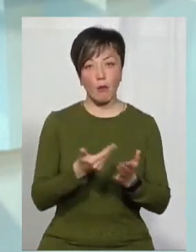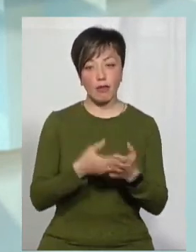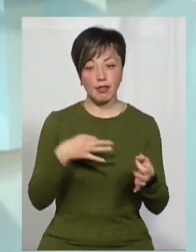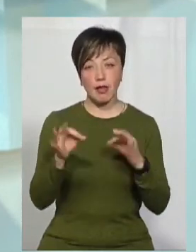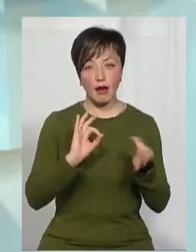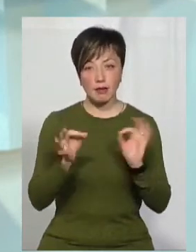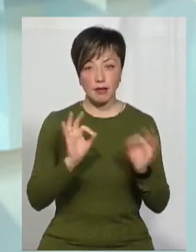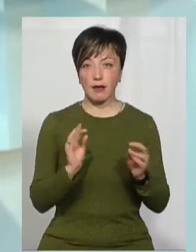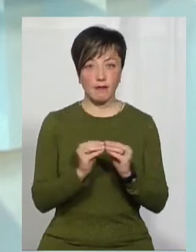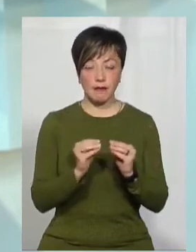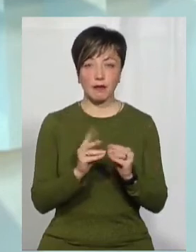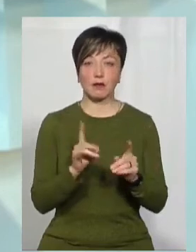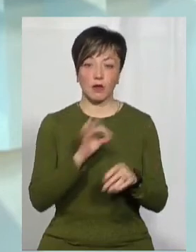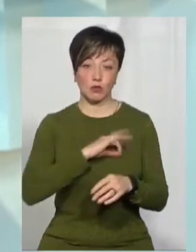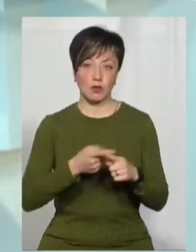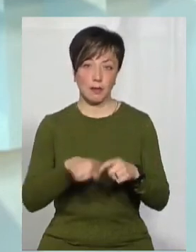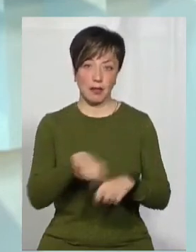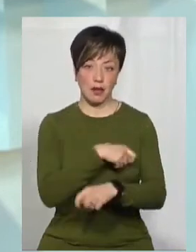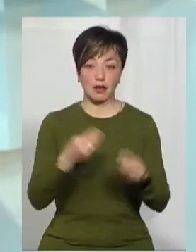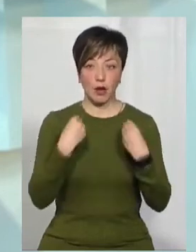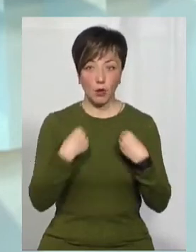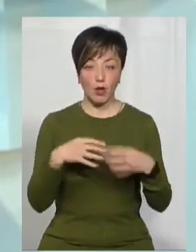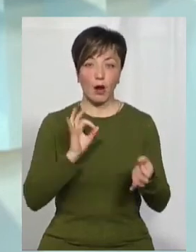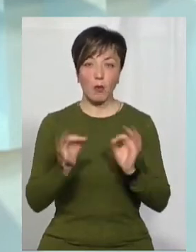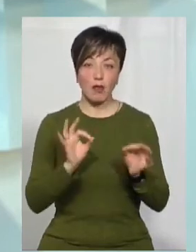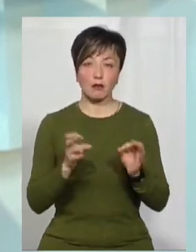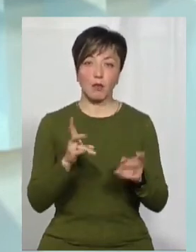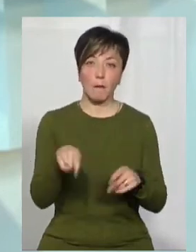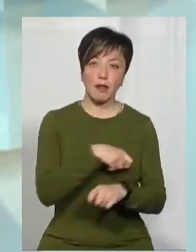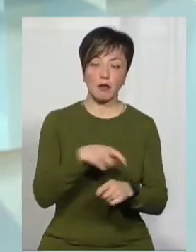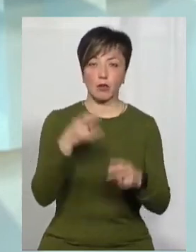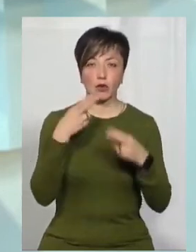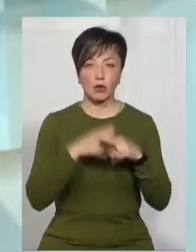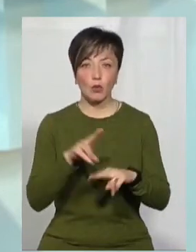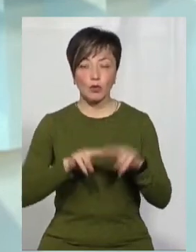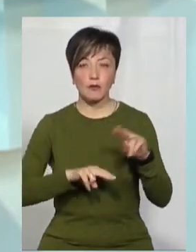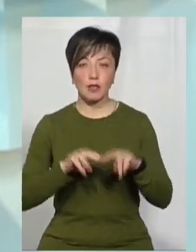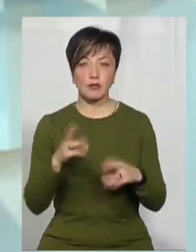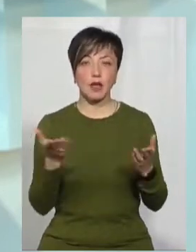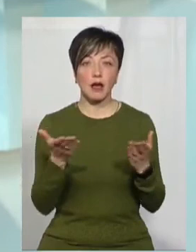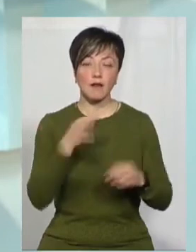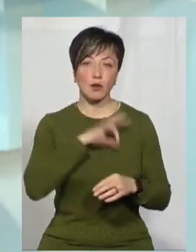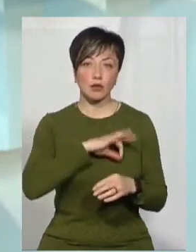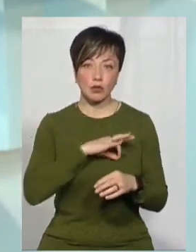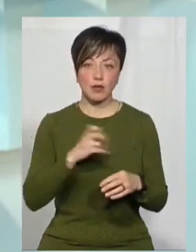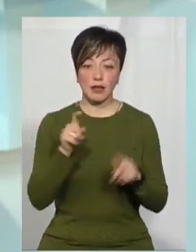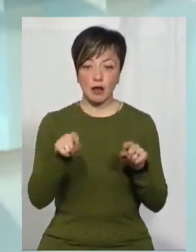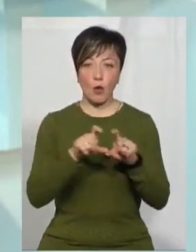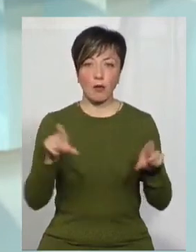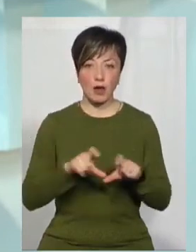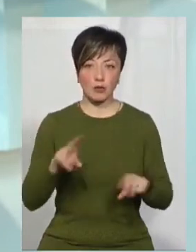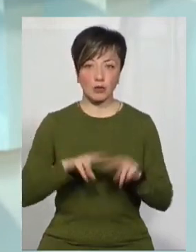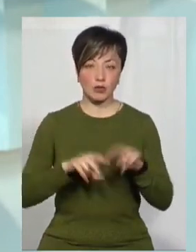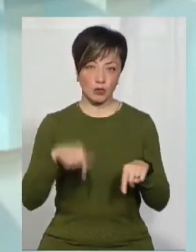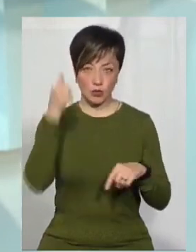стоять на місці, вони дійсно використовують ці матеріали, і дають нам вже рекомендації по матеріалам, по технології будівництва, які ми використовуємо вже на тих об'єктах, які